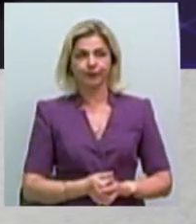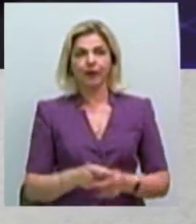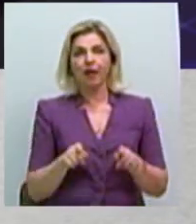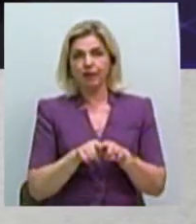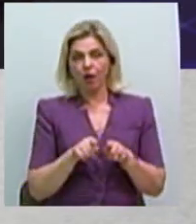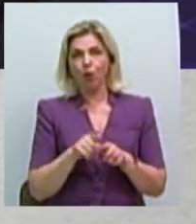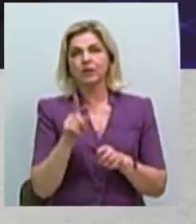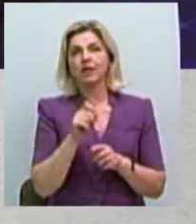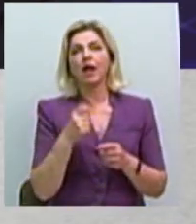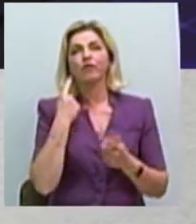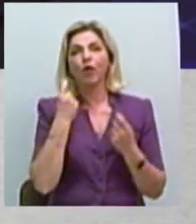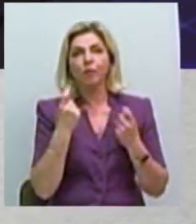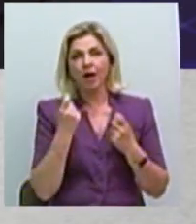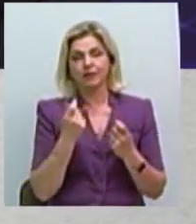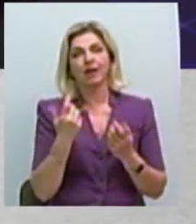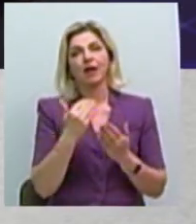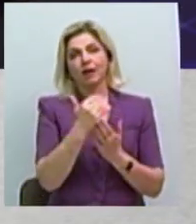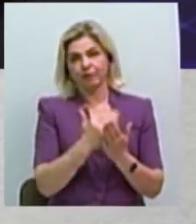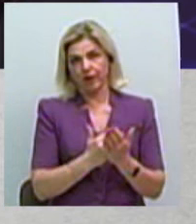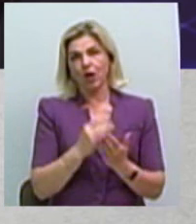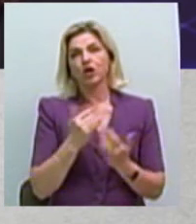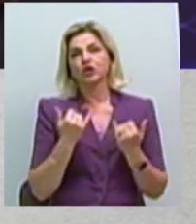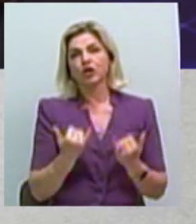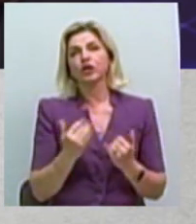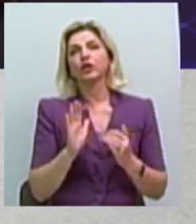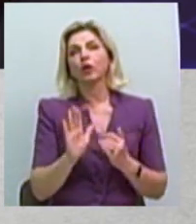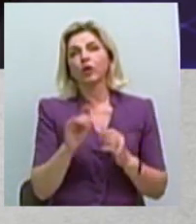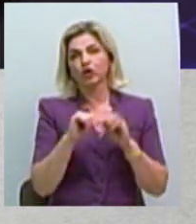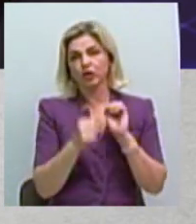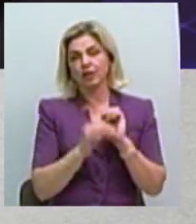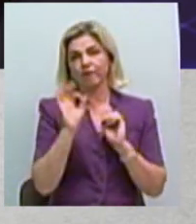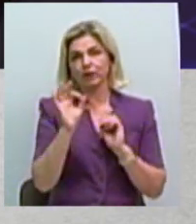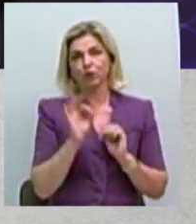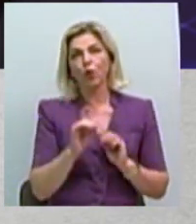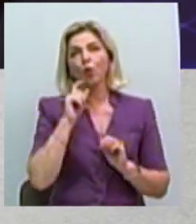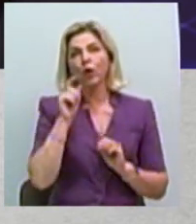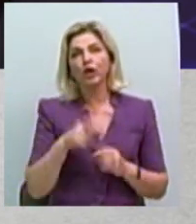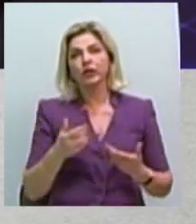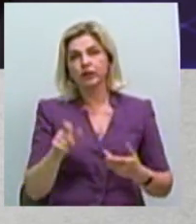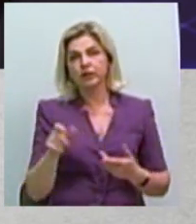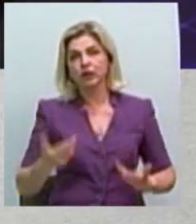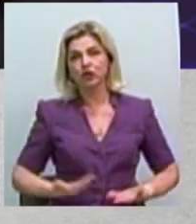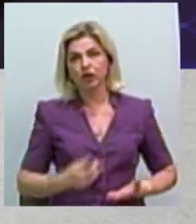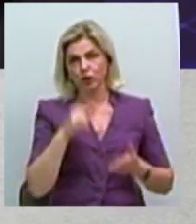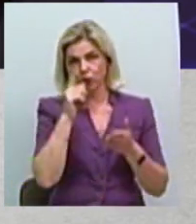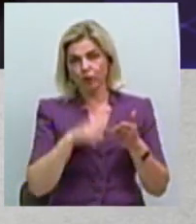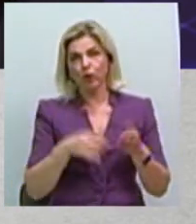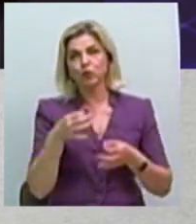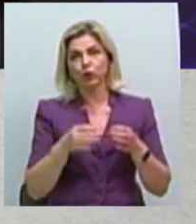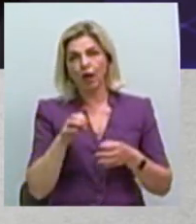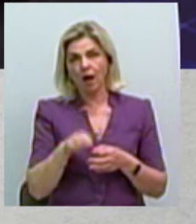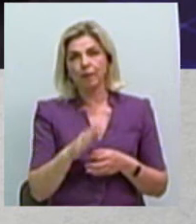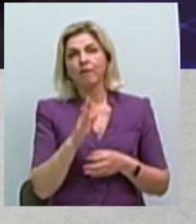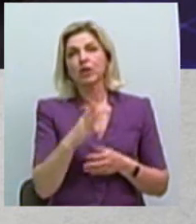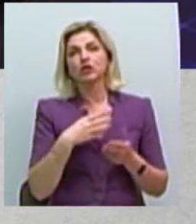за даними громадської організації «Центр.ua», тільки 16% українських жителів довіряють судам. Ви в своїй